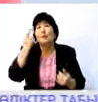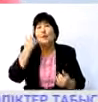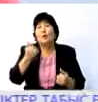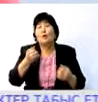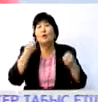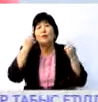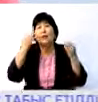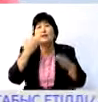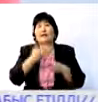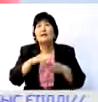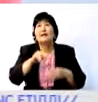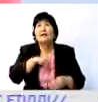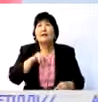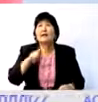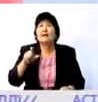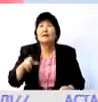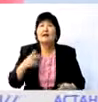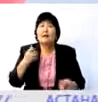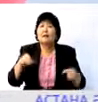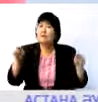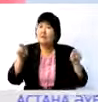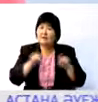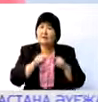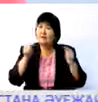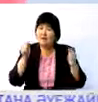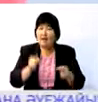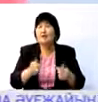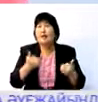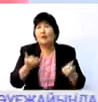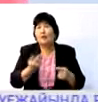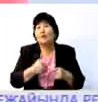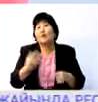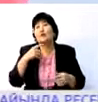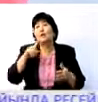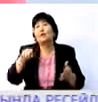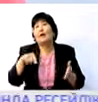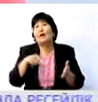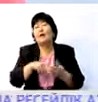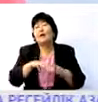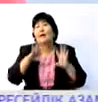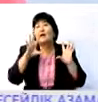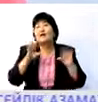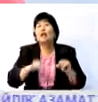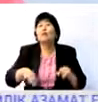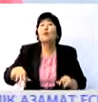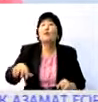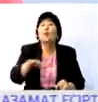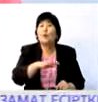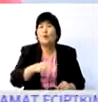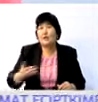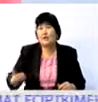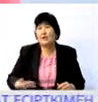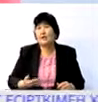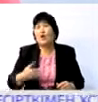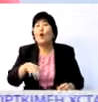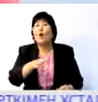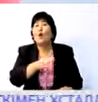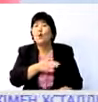мәдениет саласының қызметкерлері әбден лайықты. Өйткені Қызылорда қаласының жалпы өңіріміздің